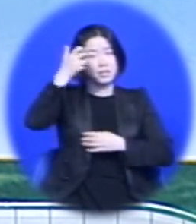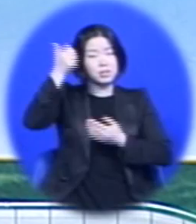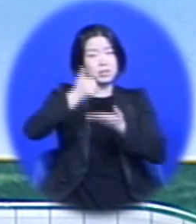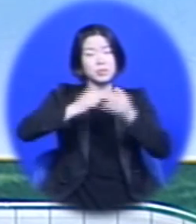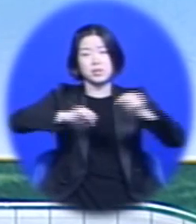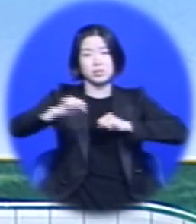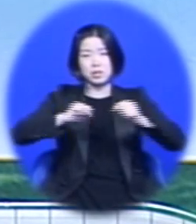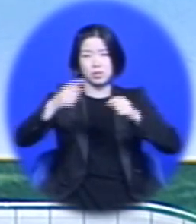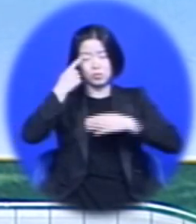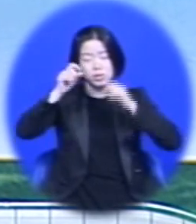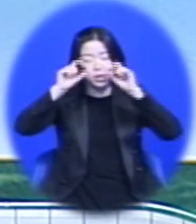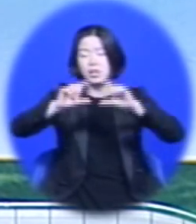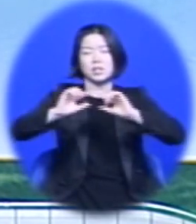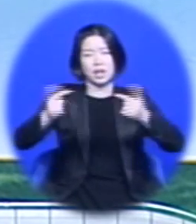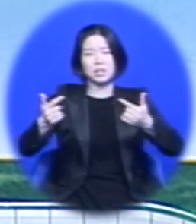않으니까.